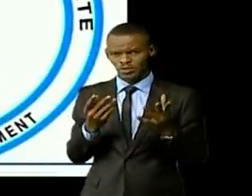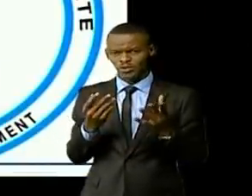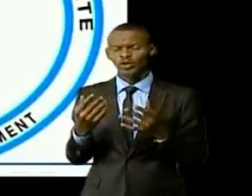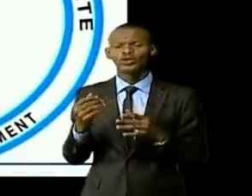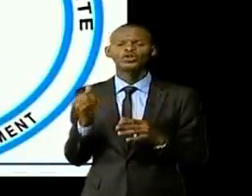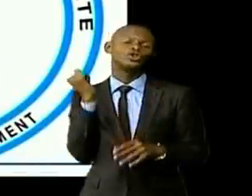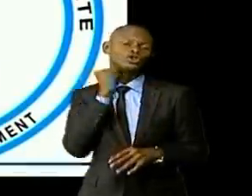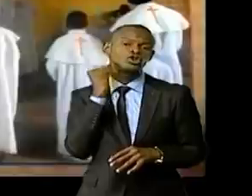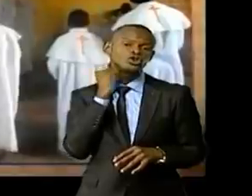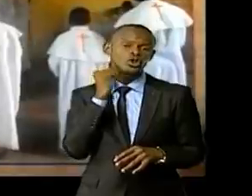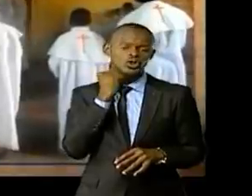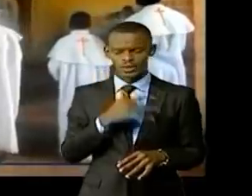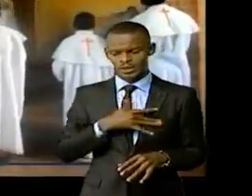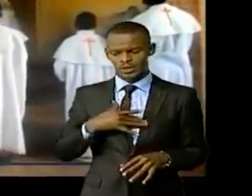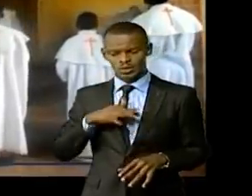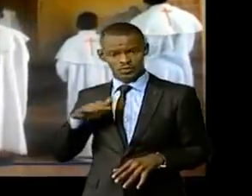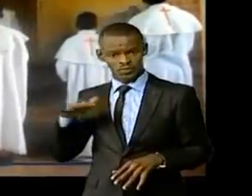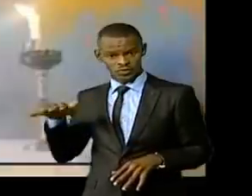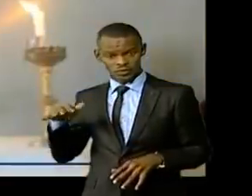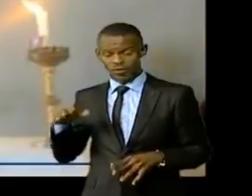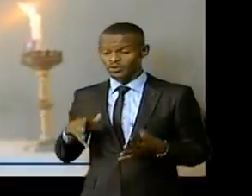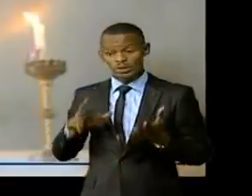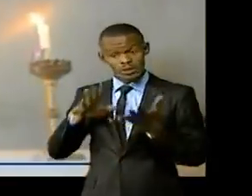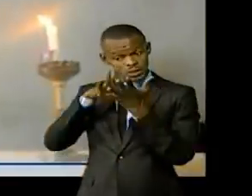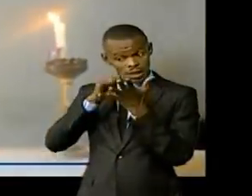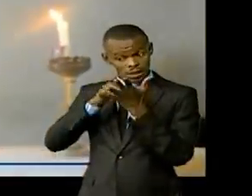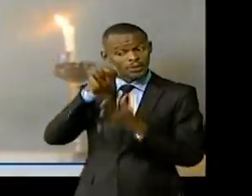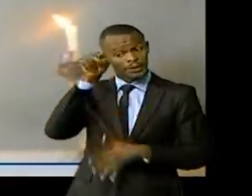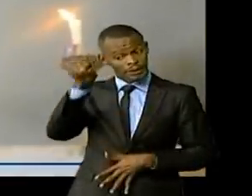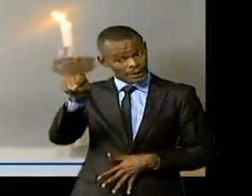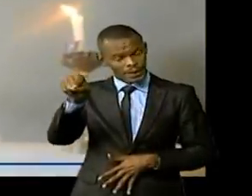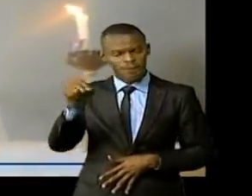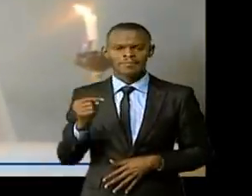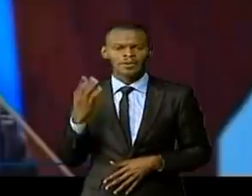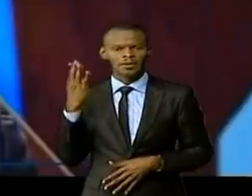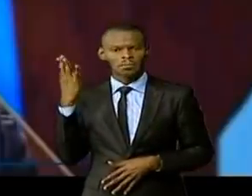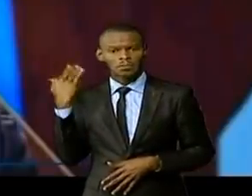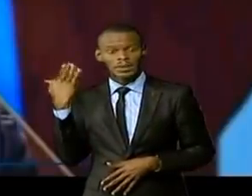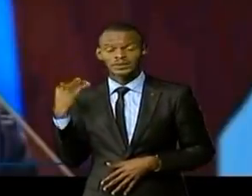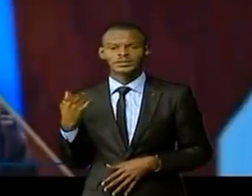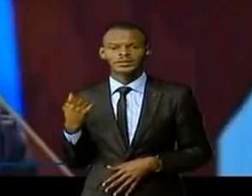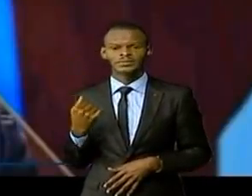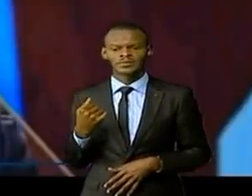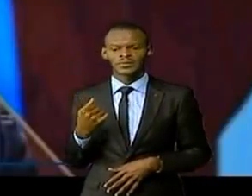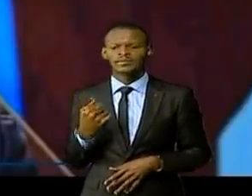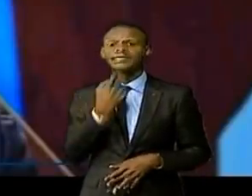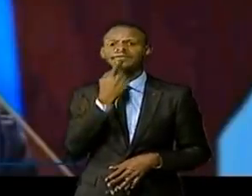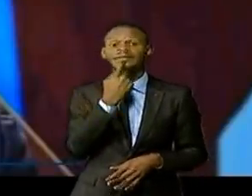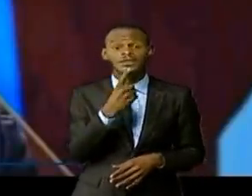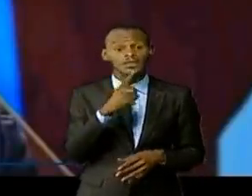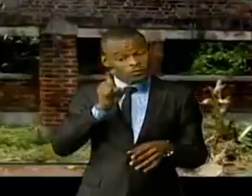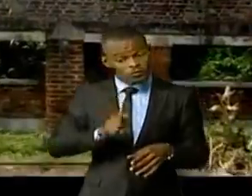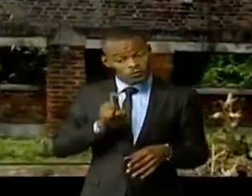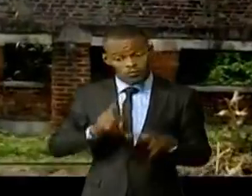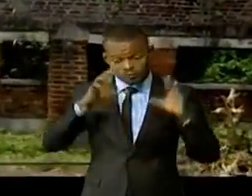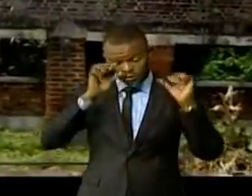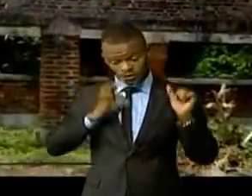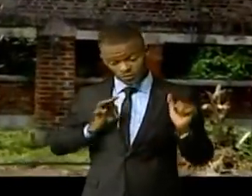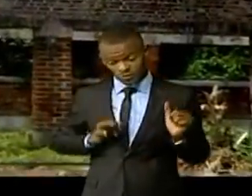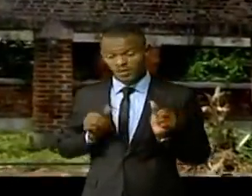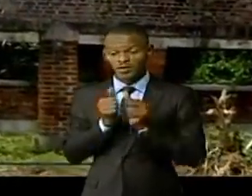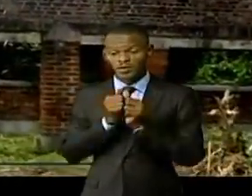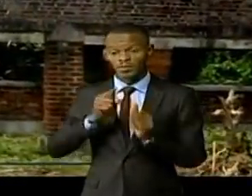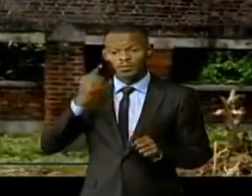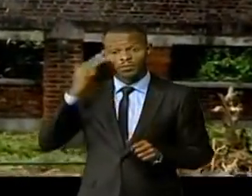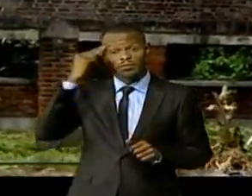structure ayant demandé la célébration d'une messe en mémoire de Tshia Tshisekedi, plaide pour que le président Félix Tshisekedi ainsi que le premier ministre Jean-Michel Samalou